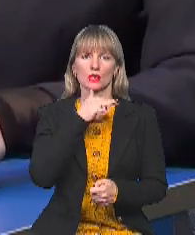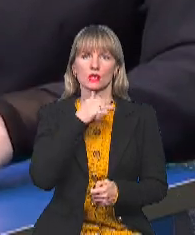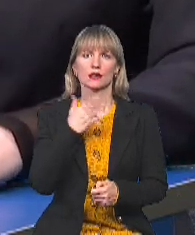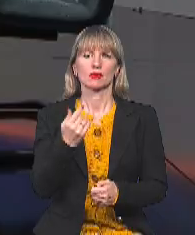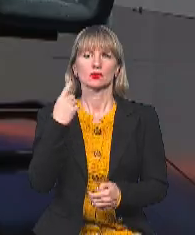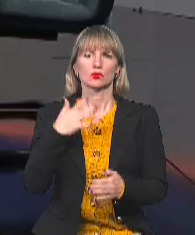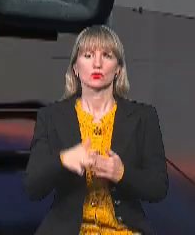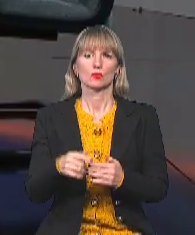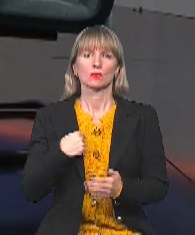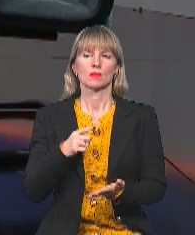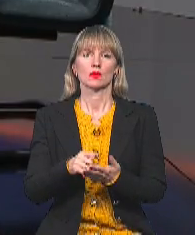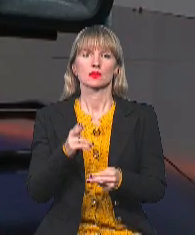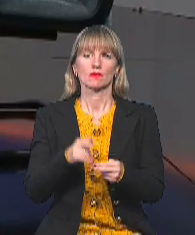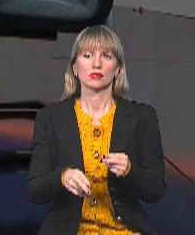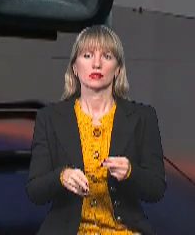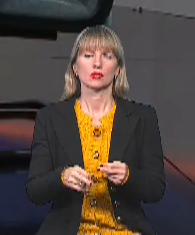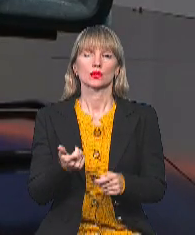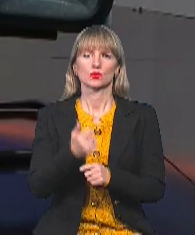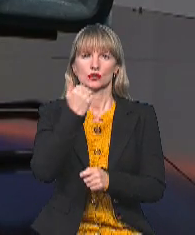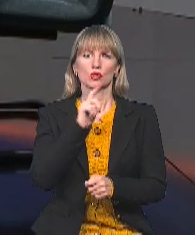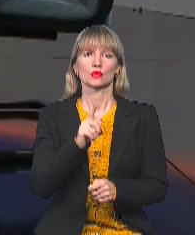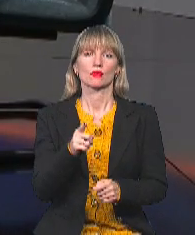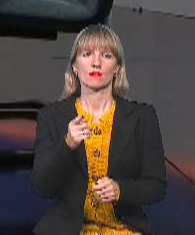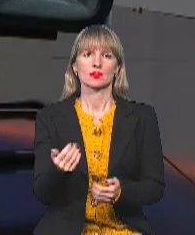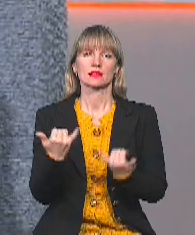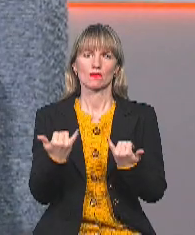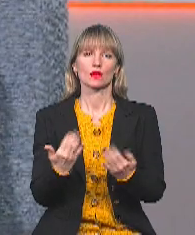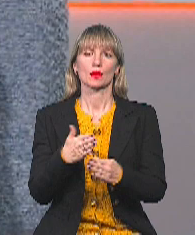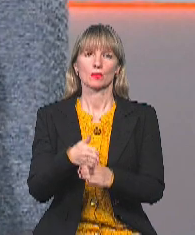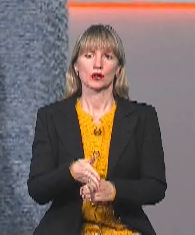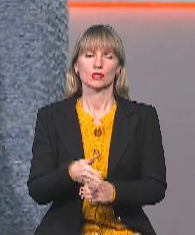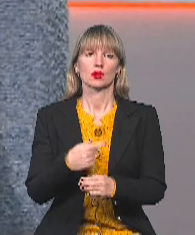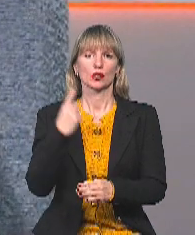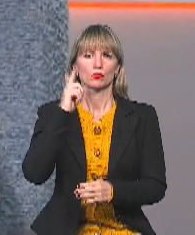пане Михайло, ми маємо вже завершувати. Дуже дякую, що сьогодні ви прийшли до нас на